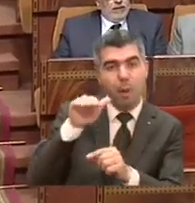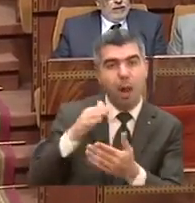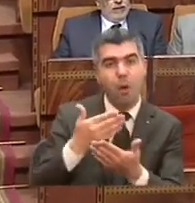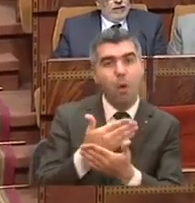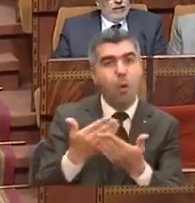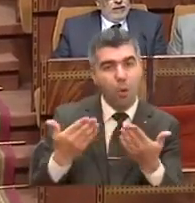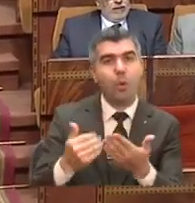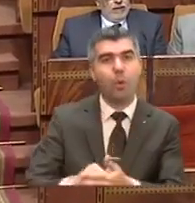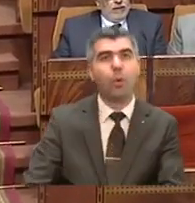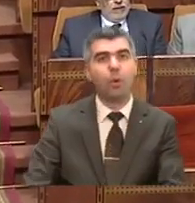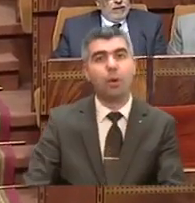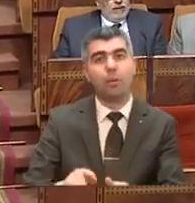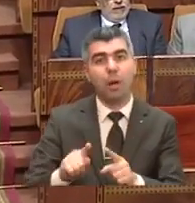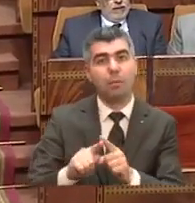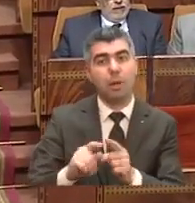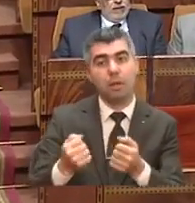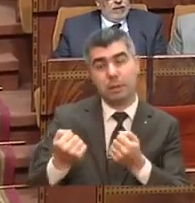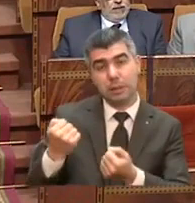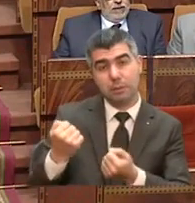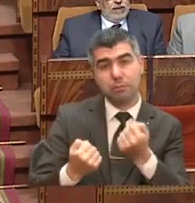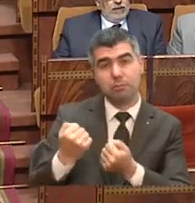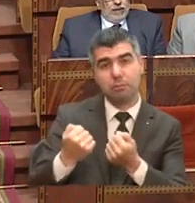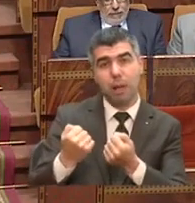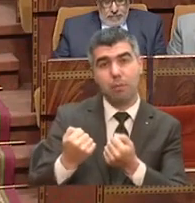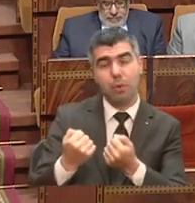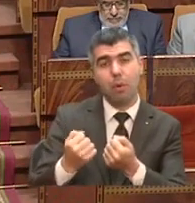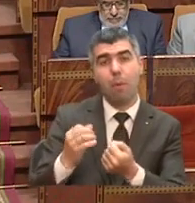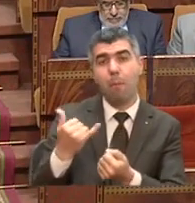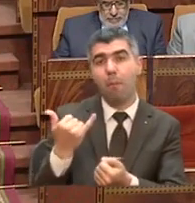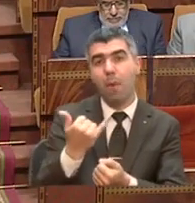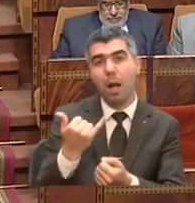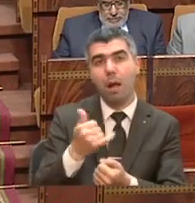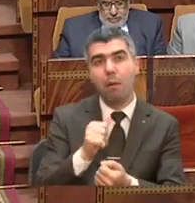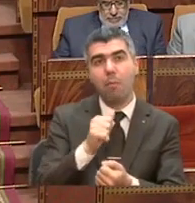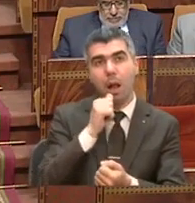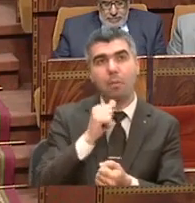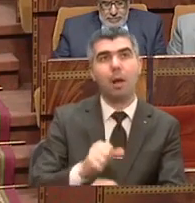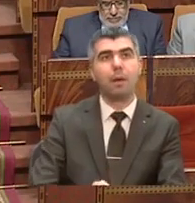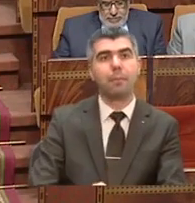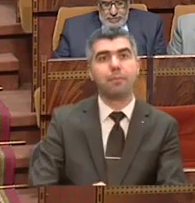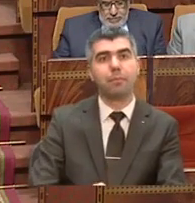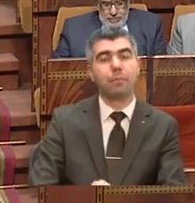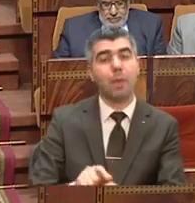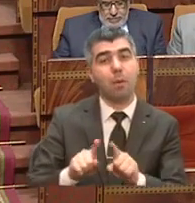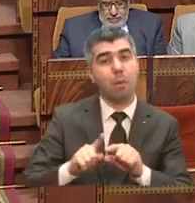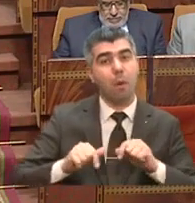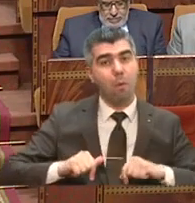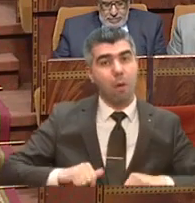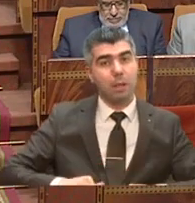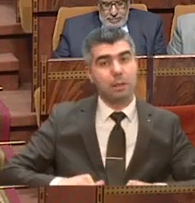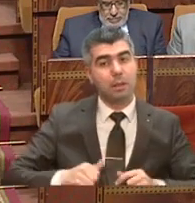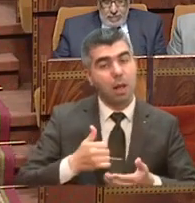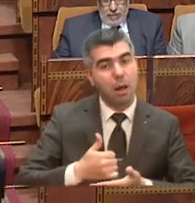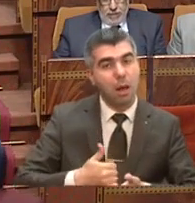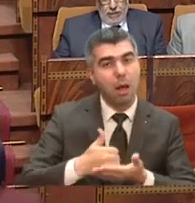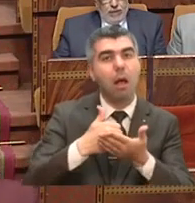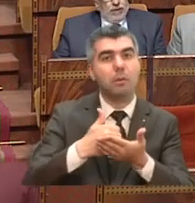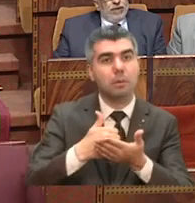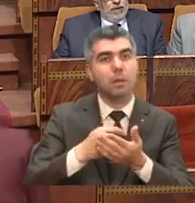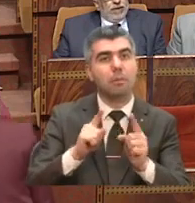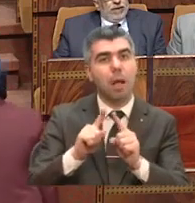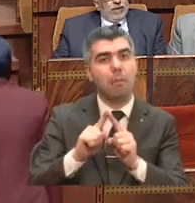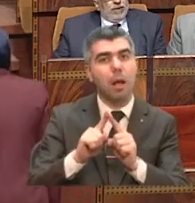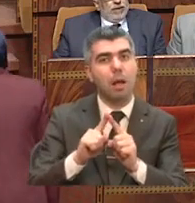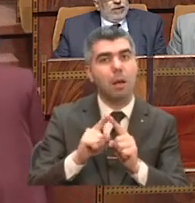إلى شاحنات صهريج، ولذلك نتمنوا السيد الوزير على اساس تزودهم كنموذج